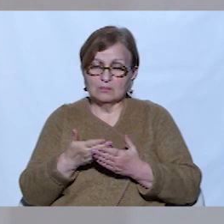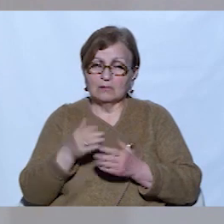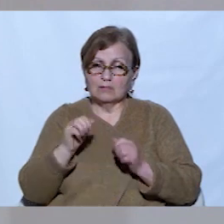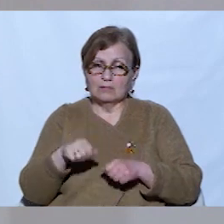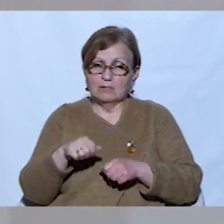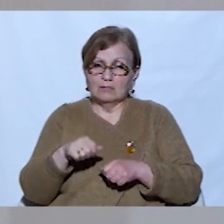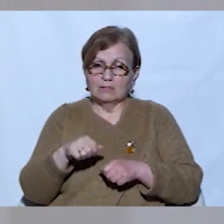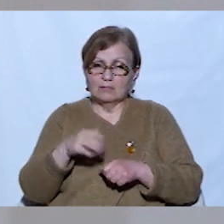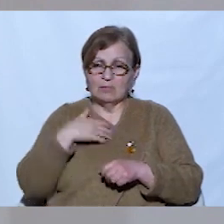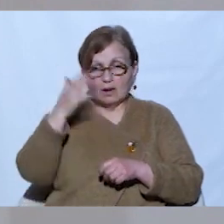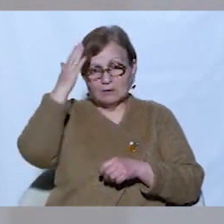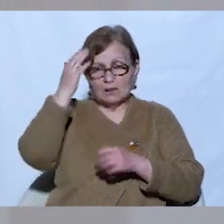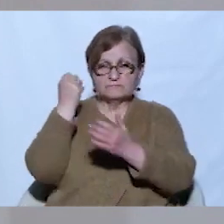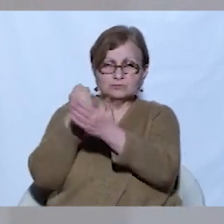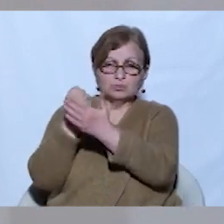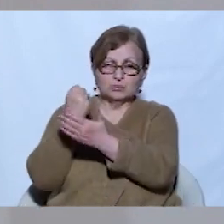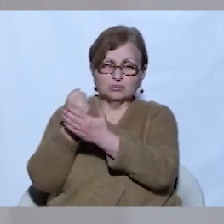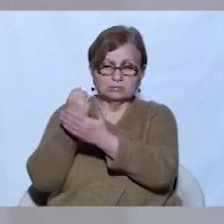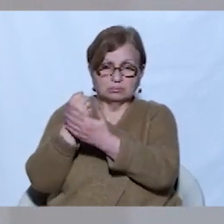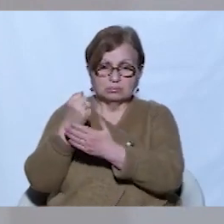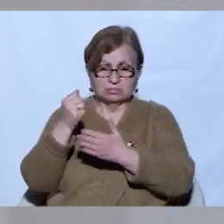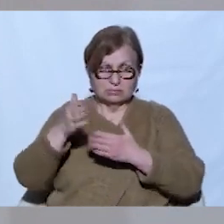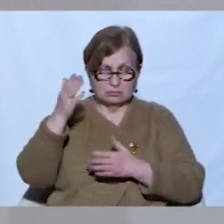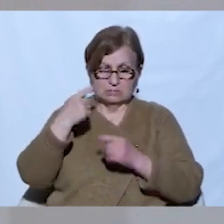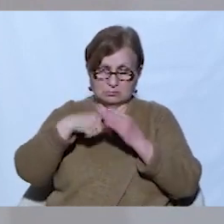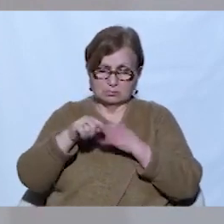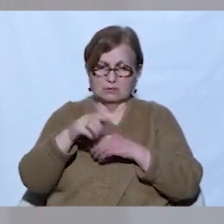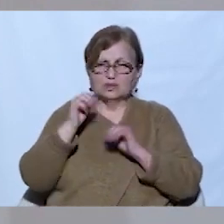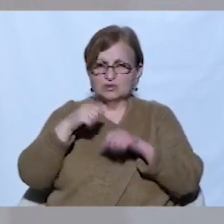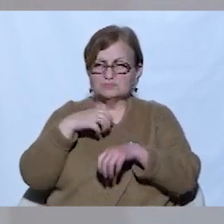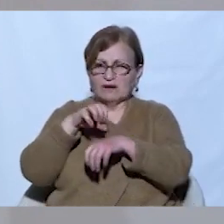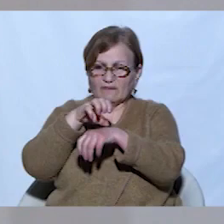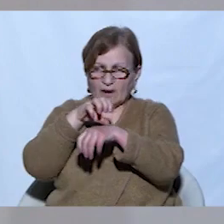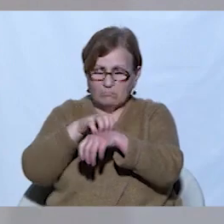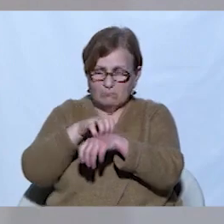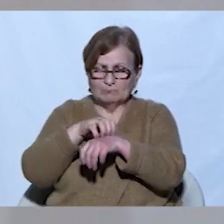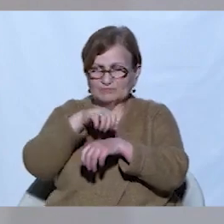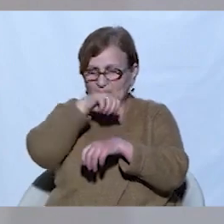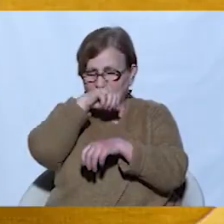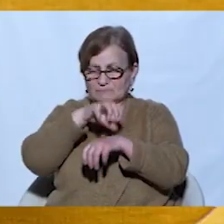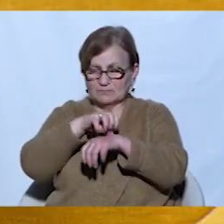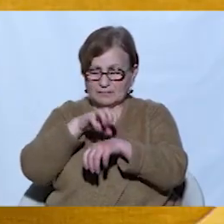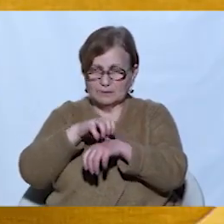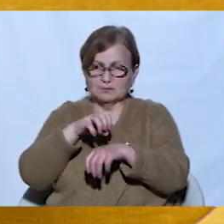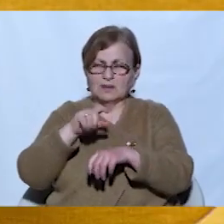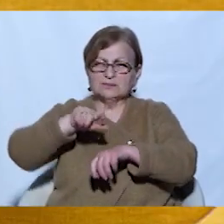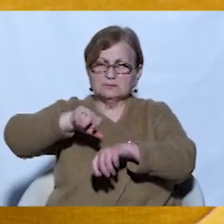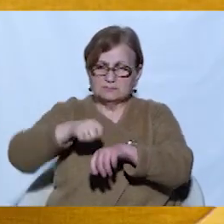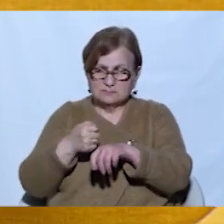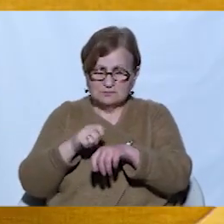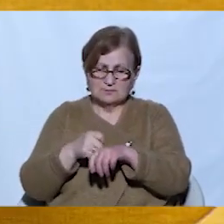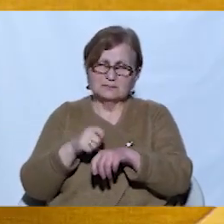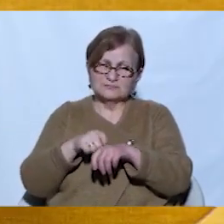მაგალითად, კედელს ვურტყავ თავს. ანუ ეს თქვენთვის შეიძლება მძაფრად კვენა, ანუ ბწკენაც უფრო მსუბუქია, როგორც ეს ბწკენის დროს არავინ